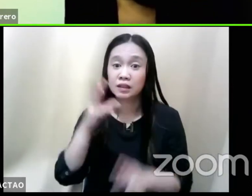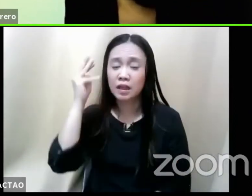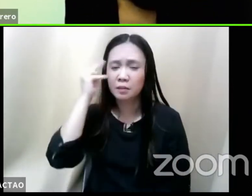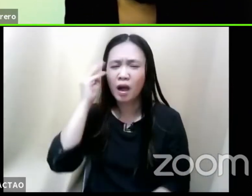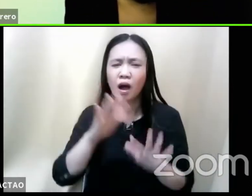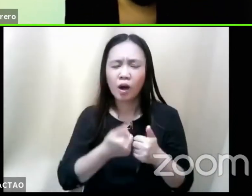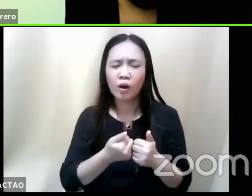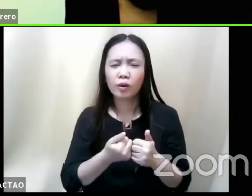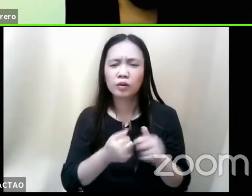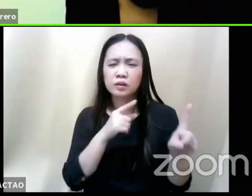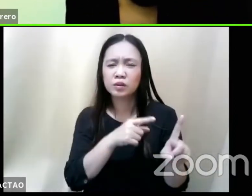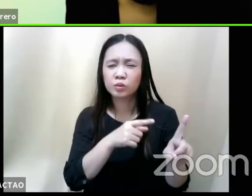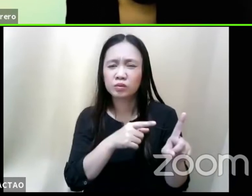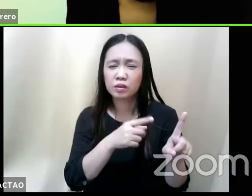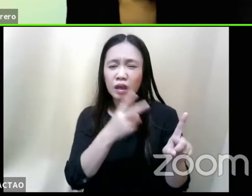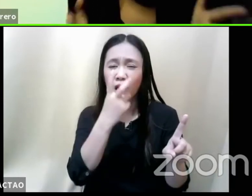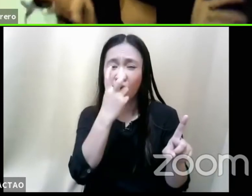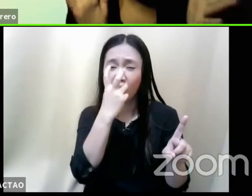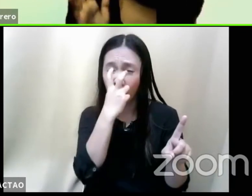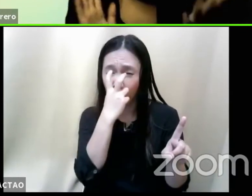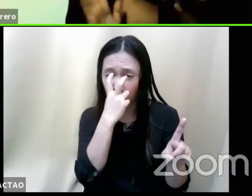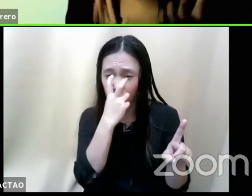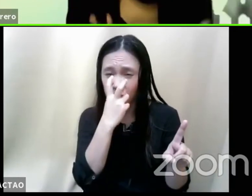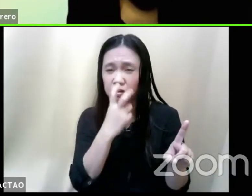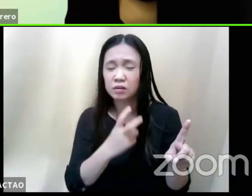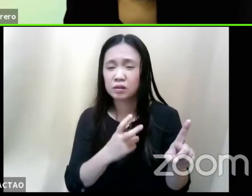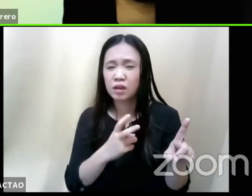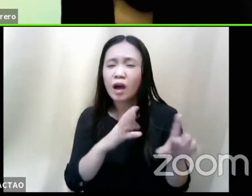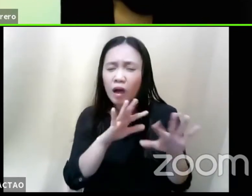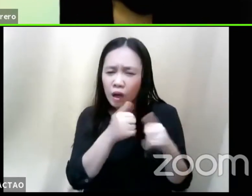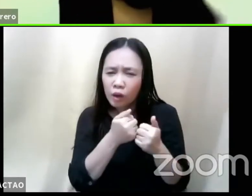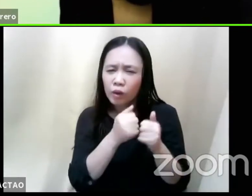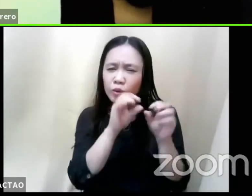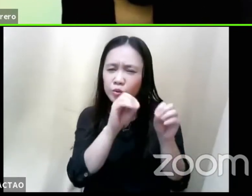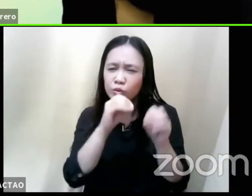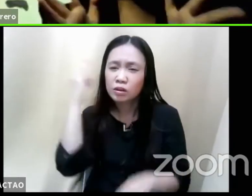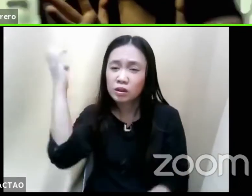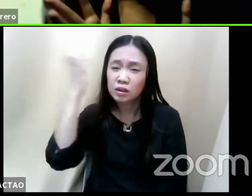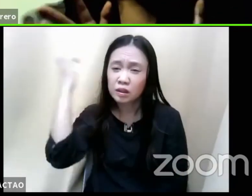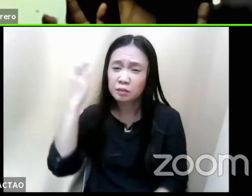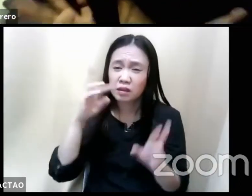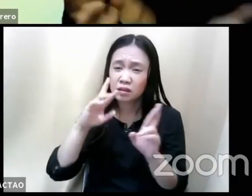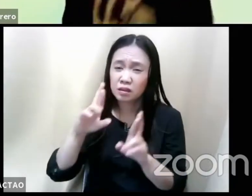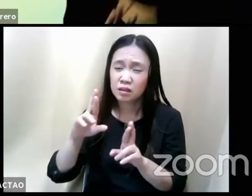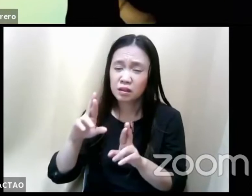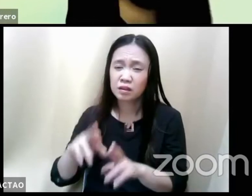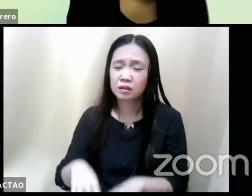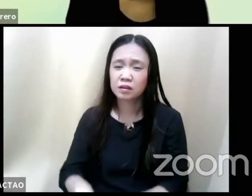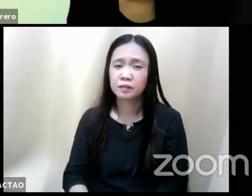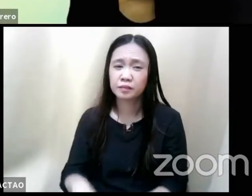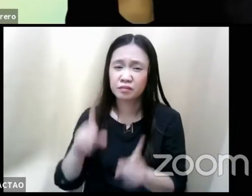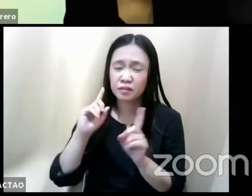sa anak niya po na bulag? Specifically, paano niya daw tuturuan tungkol sa emergency response? Yun nga po kung maging mag-isa